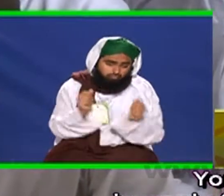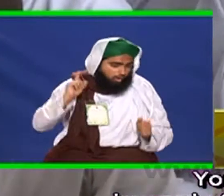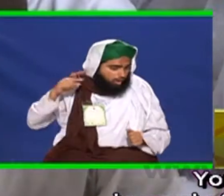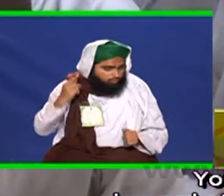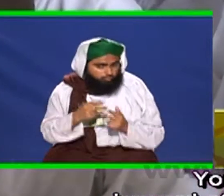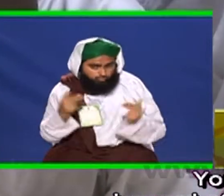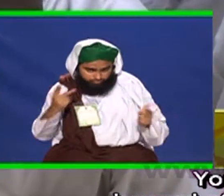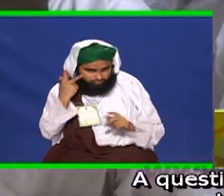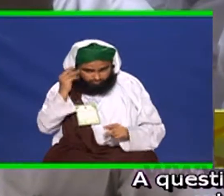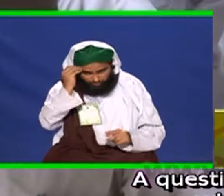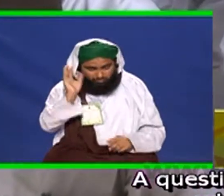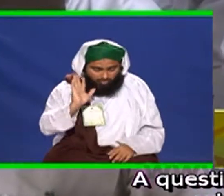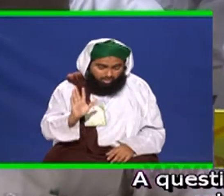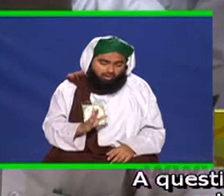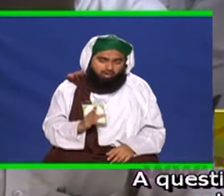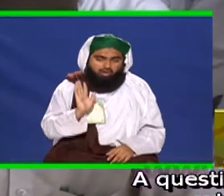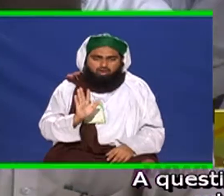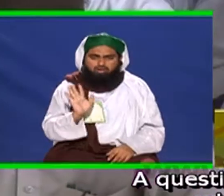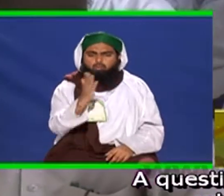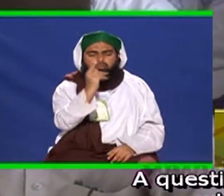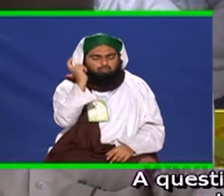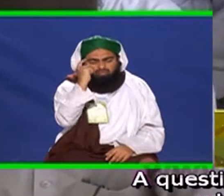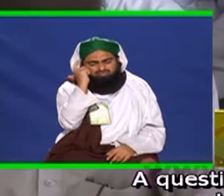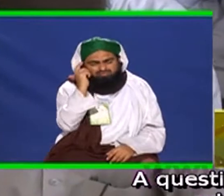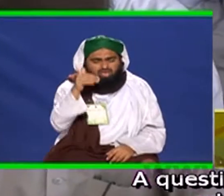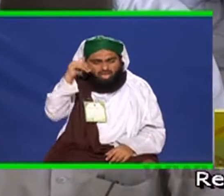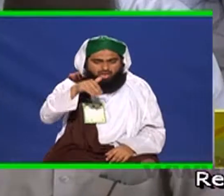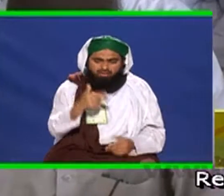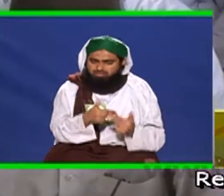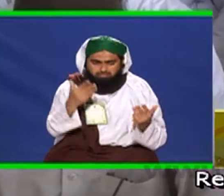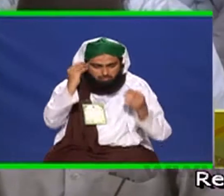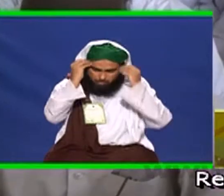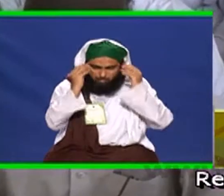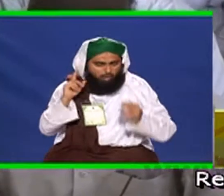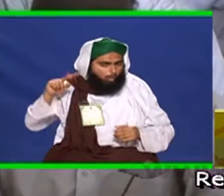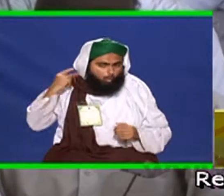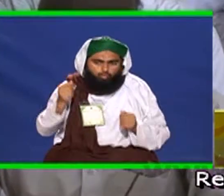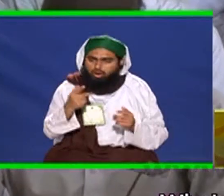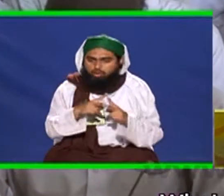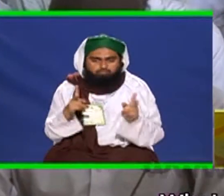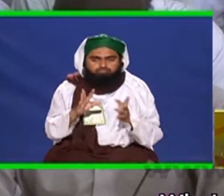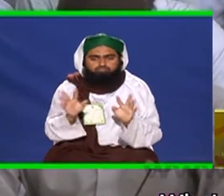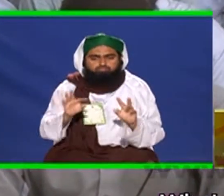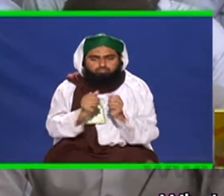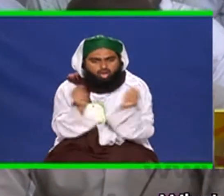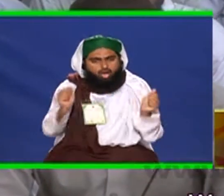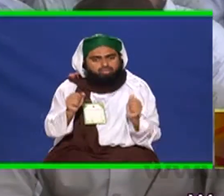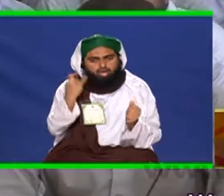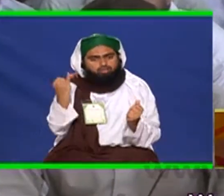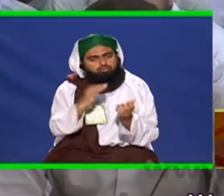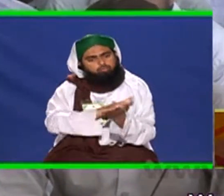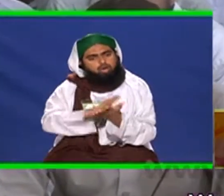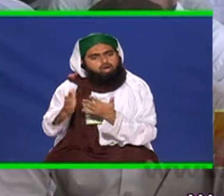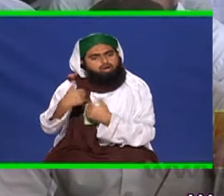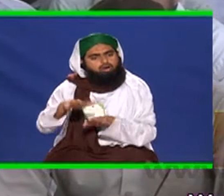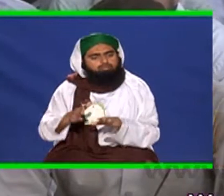کا ثواب، لیکن کبھی کبھی ذہن میں خیال ہوتا ہے کہ یہ کیا ہوتا ہے، کیونکہ آپ غلام کا دور تو نہیں ہے، غلام آزاد کرنا کیا ہوتا ہے ہمیں تو پتا